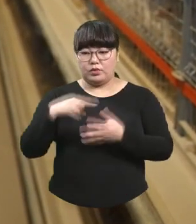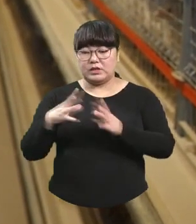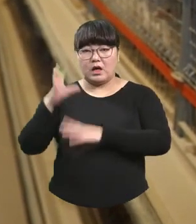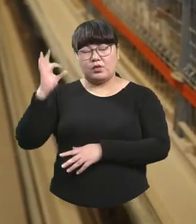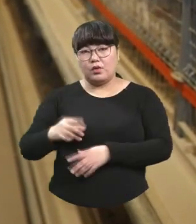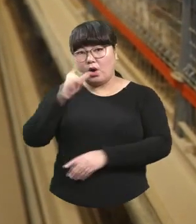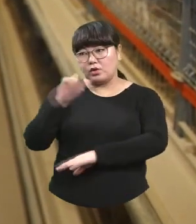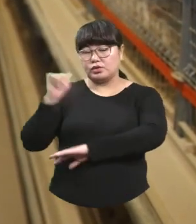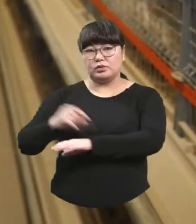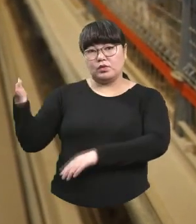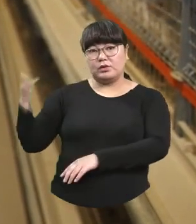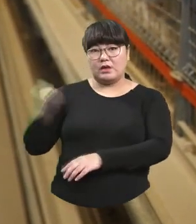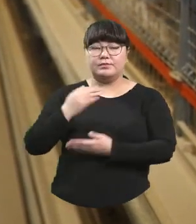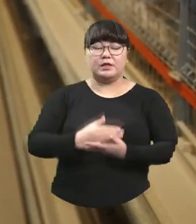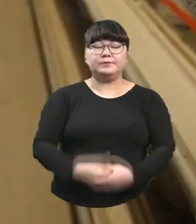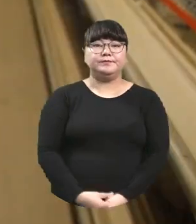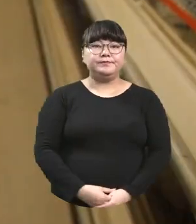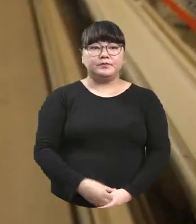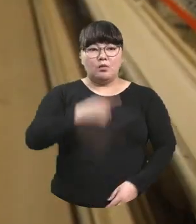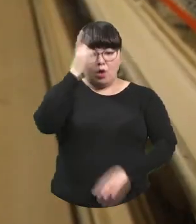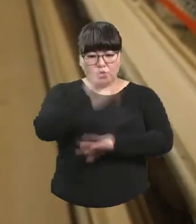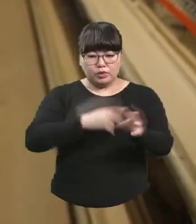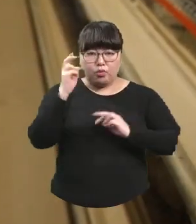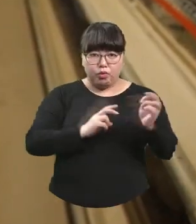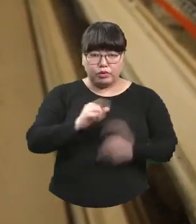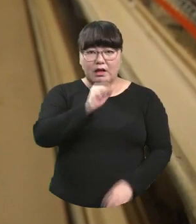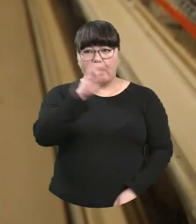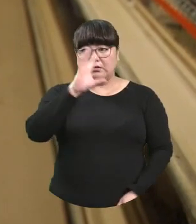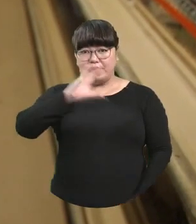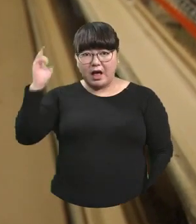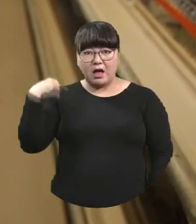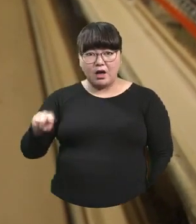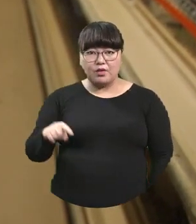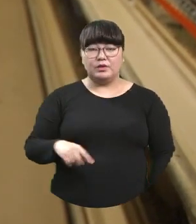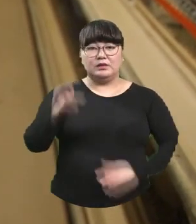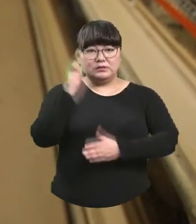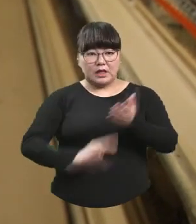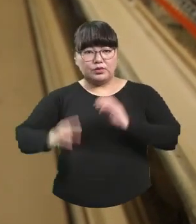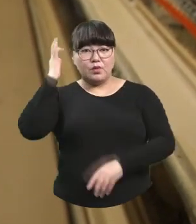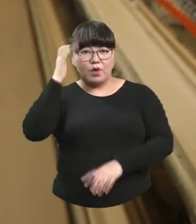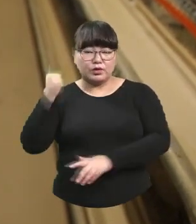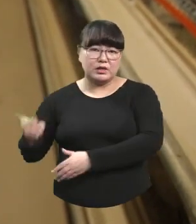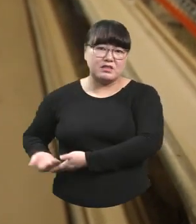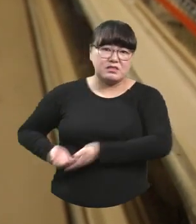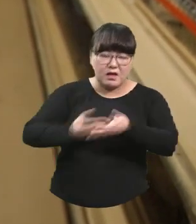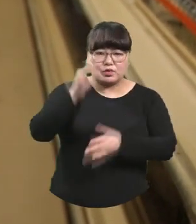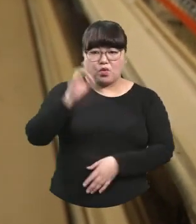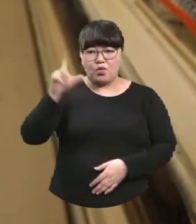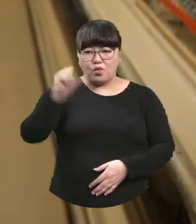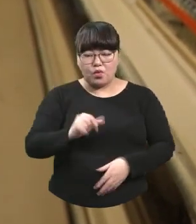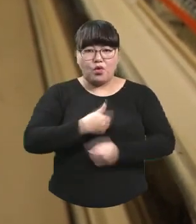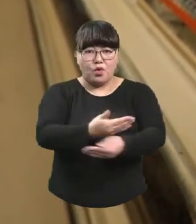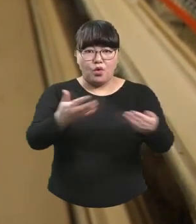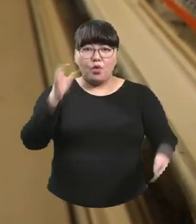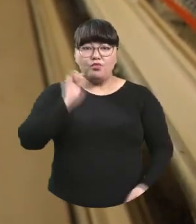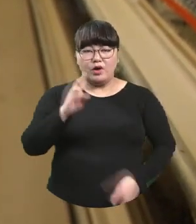Үндсэн 10% нь бол Оросын зах зээл дээрээс нийлүүлж байгаа. Үндэсний үйлдвэрлэгч аж ахуй нэгжүүдэд бас тодорхой хэмжээний татварын бодлого дэмжлэг хөнгөлөлт урамшуулыг